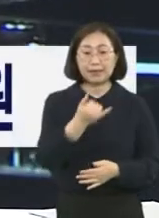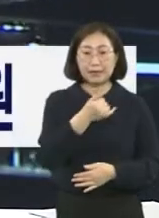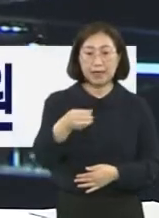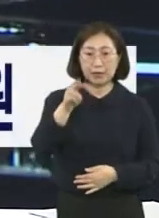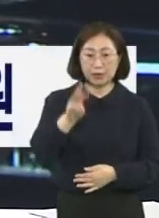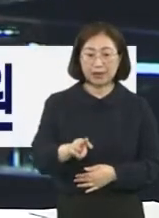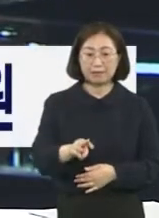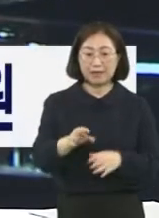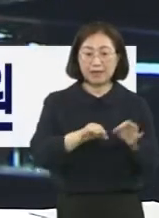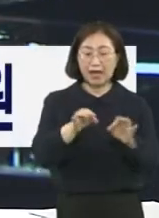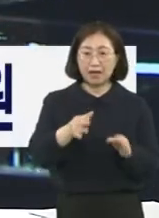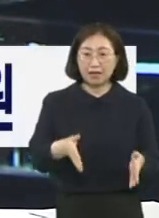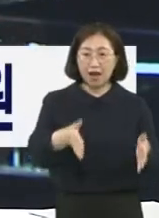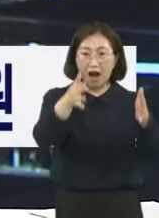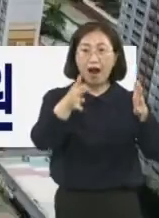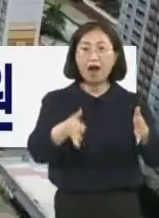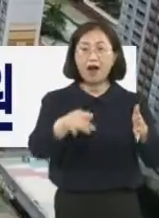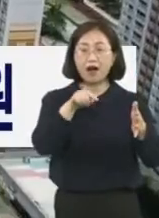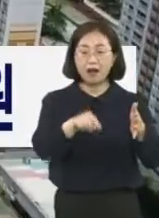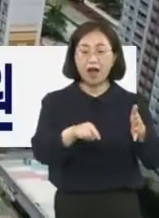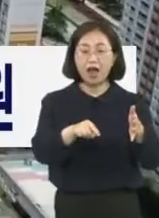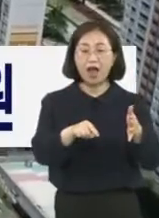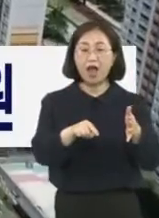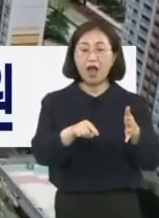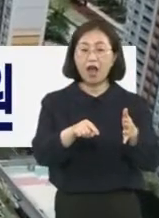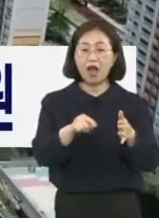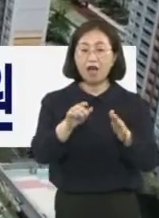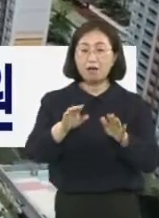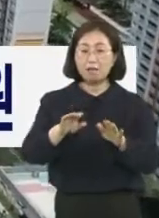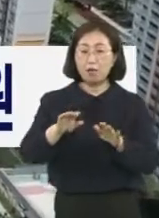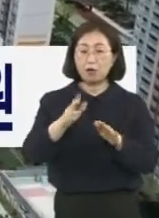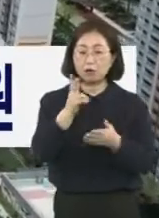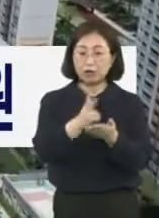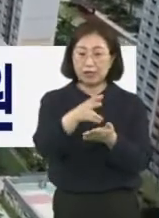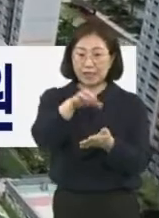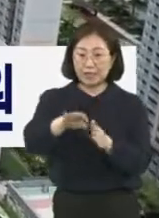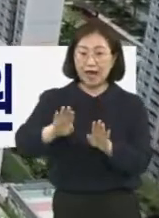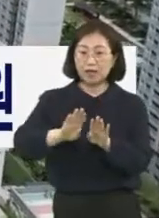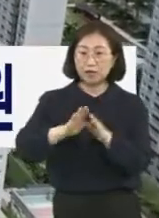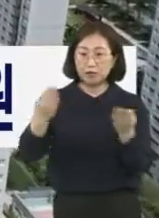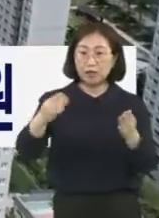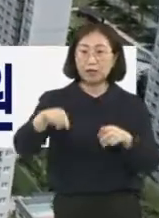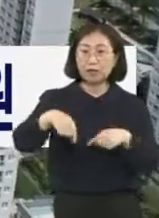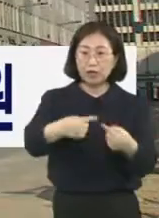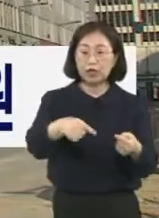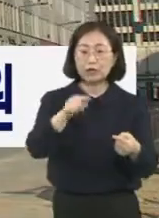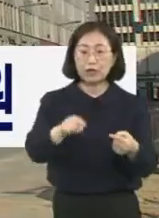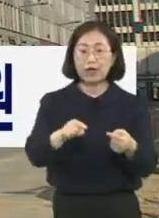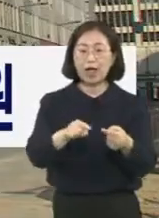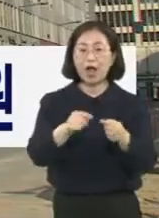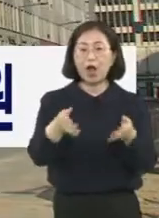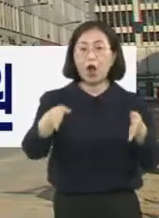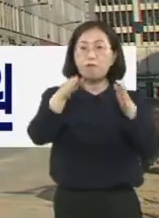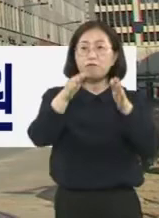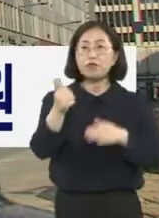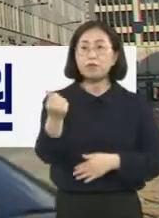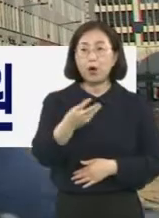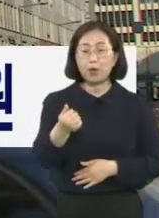세종시는 상가 밀집도가 높은 집합상가의 건물 주차장 출입구에 건물명과 건물 식별번호를